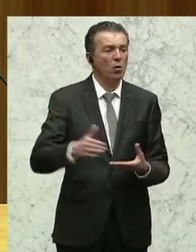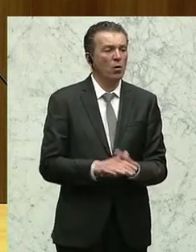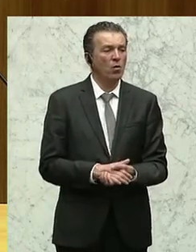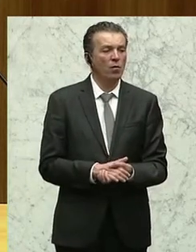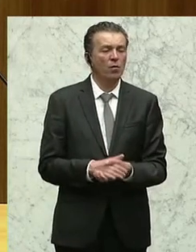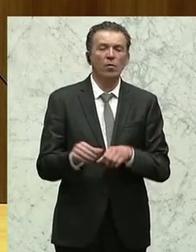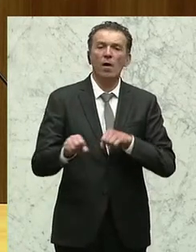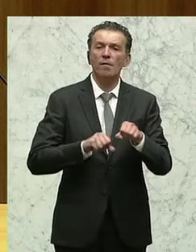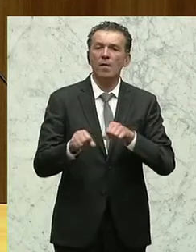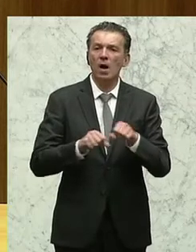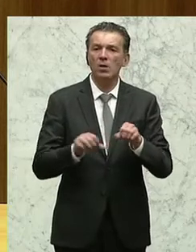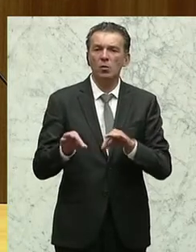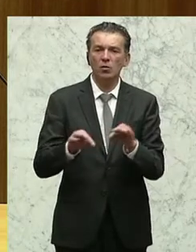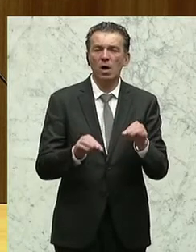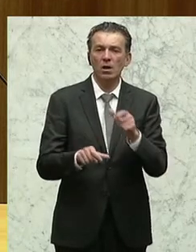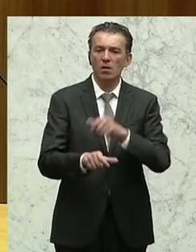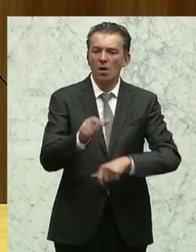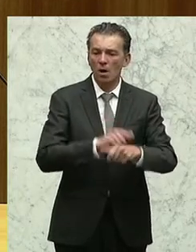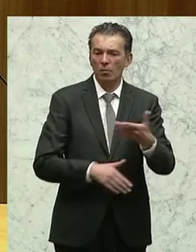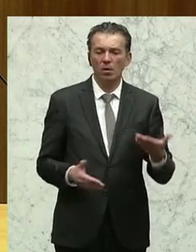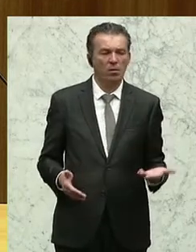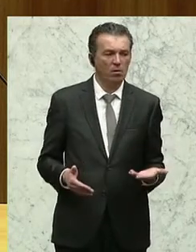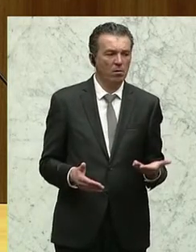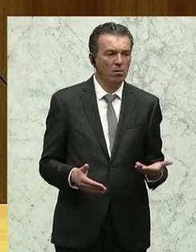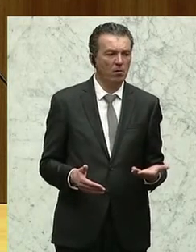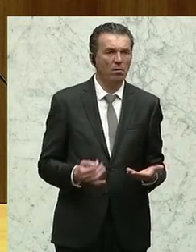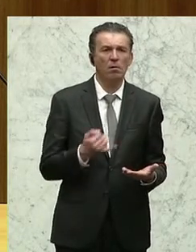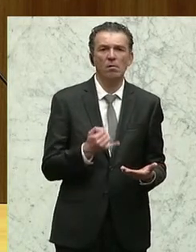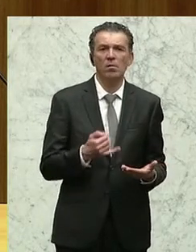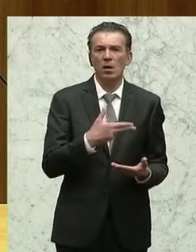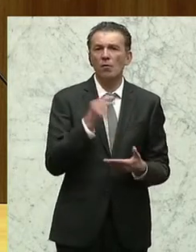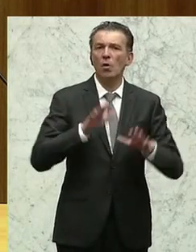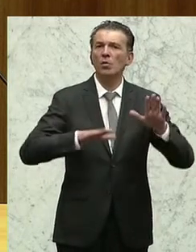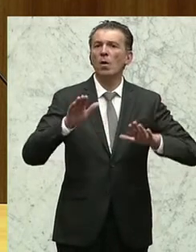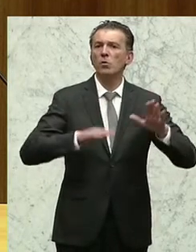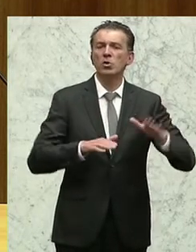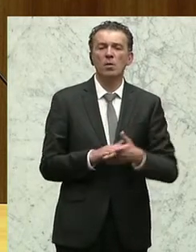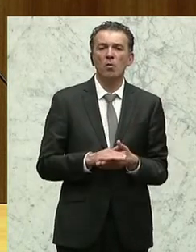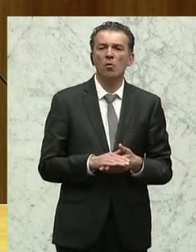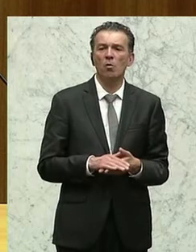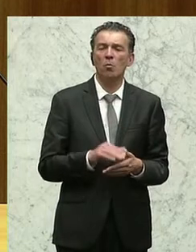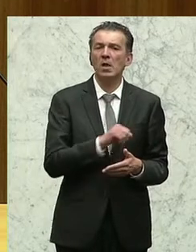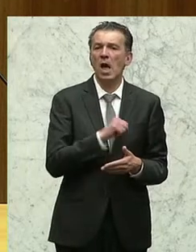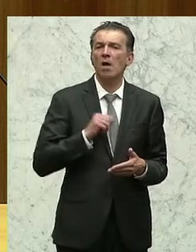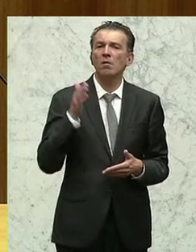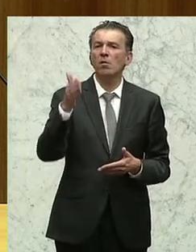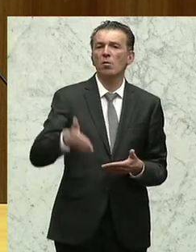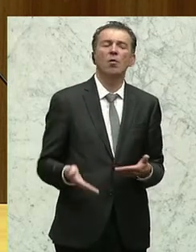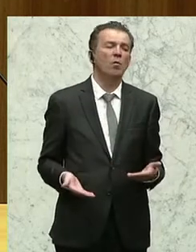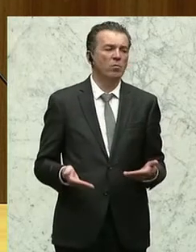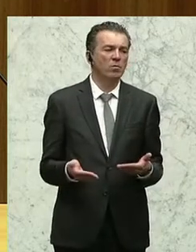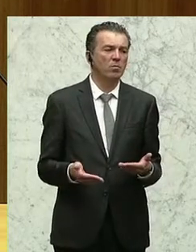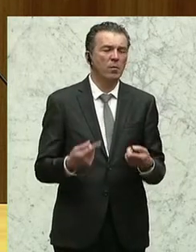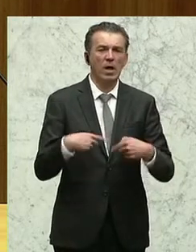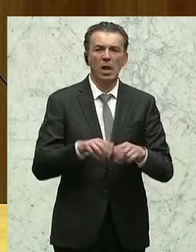Zukunft Verwaltungsakte von Beamten jegliche Volksabstimmung über die eigene Zukunft, und das